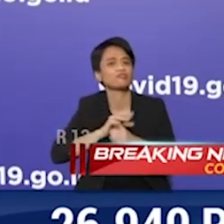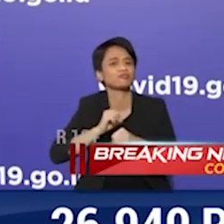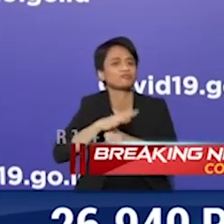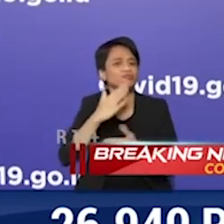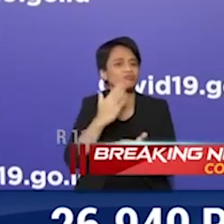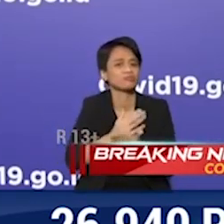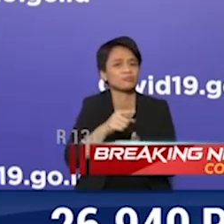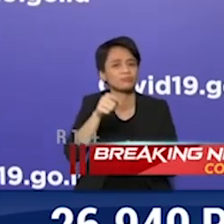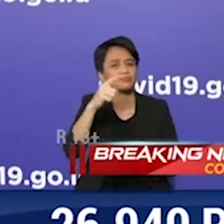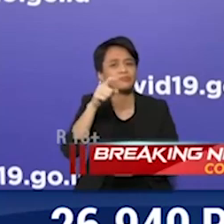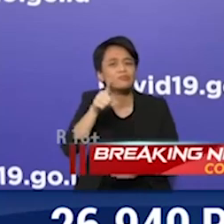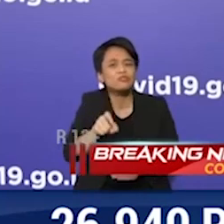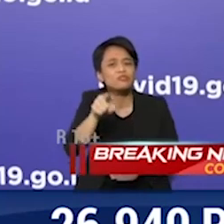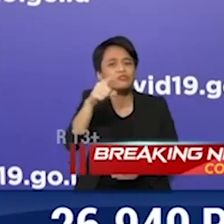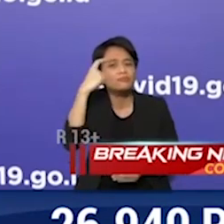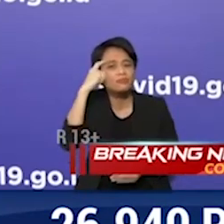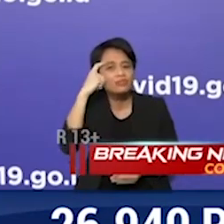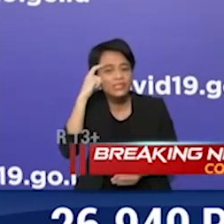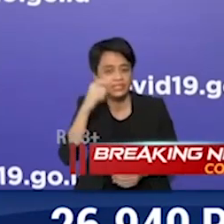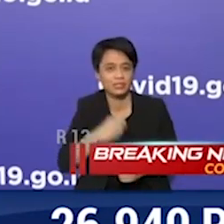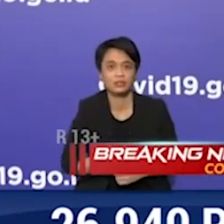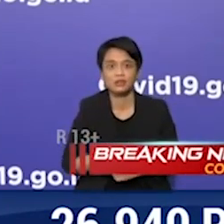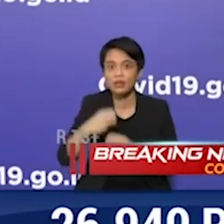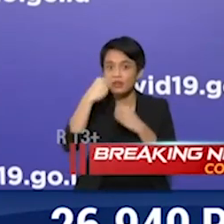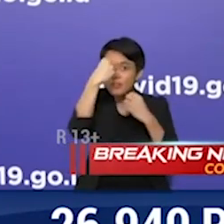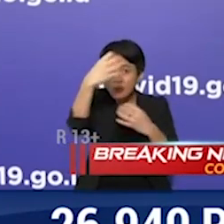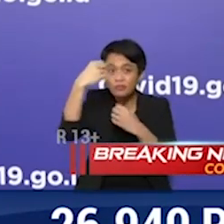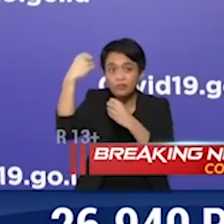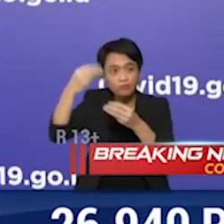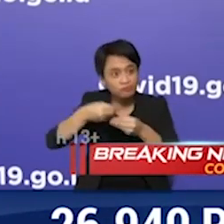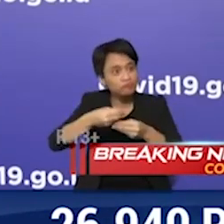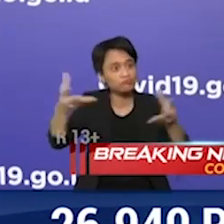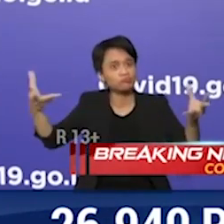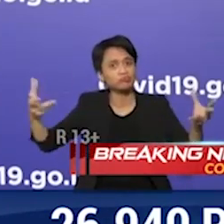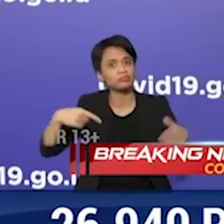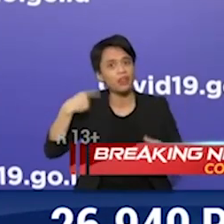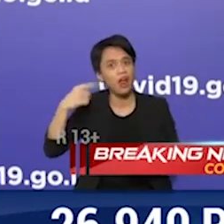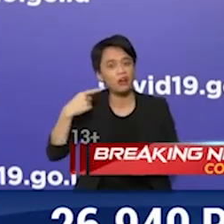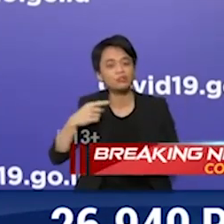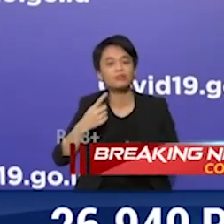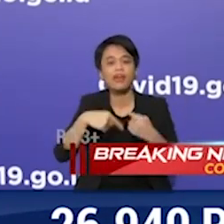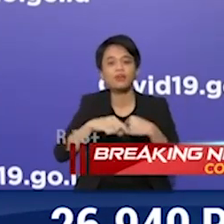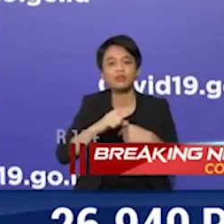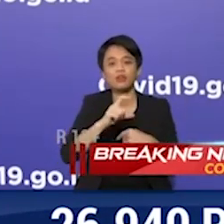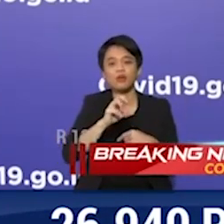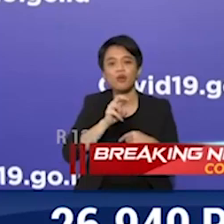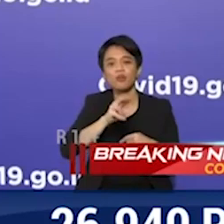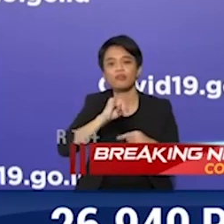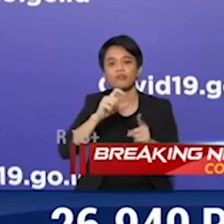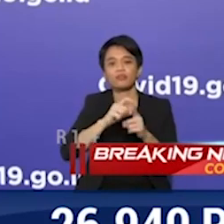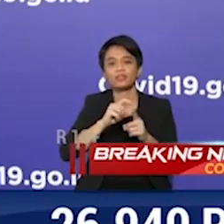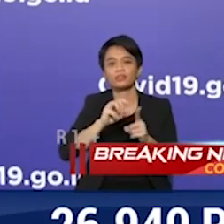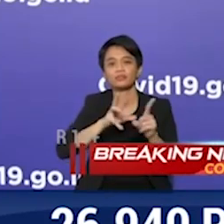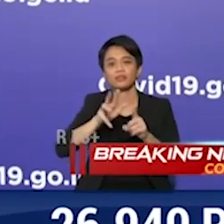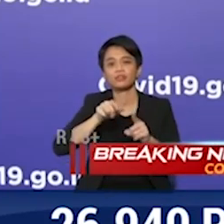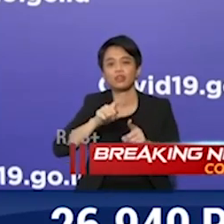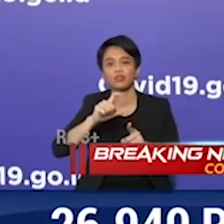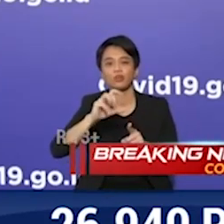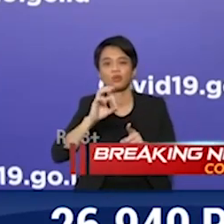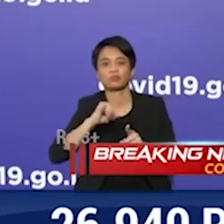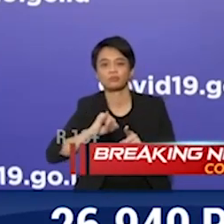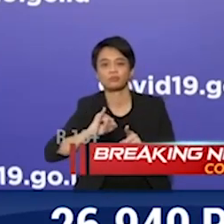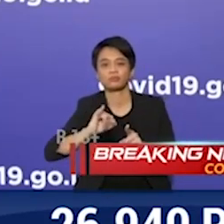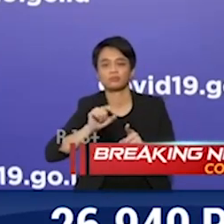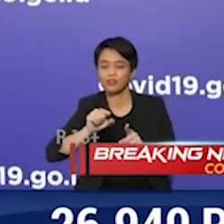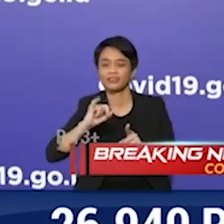beberapa informasi selalu kami siapkan baik di copied 19 e.c. ide atau